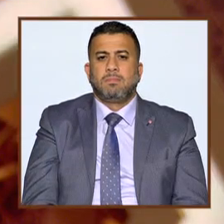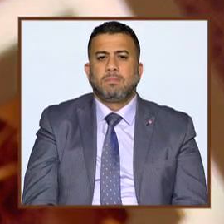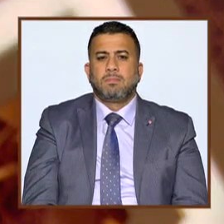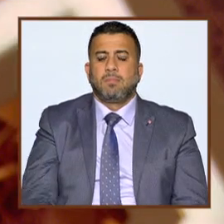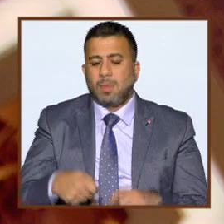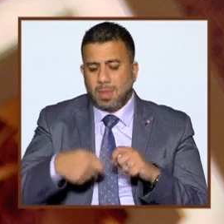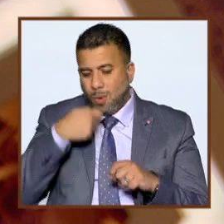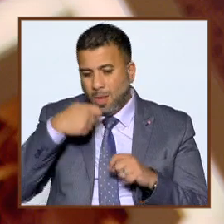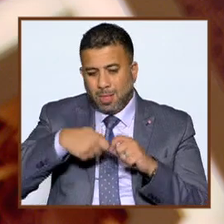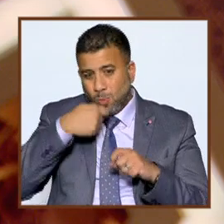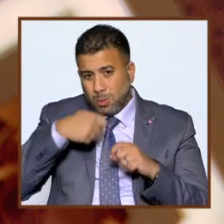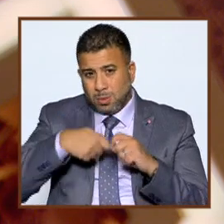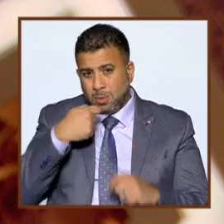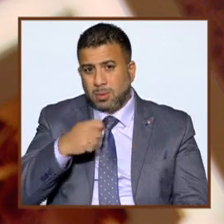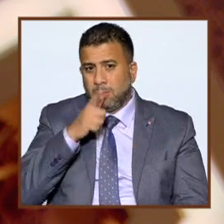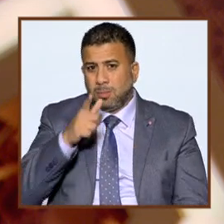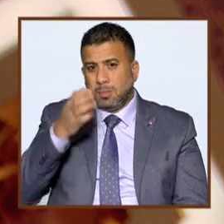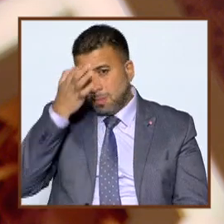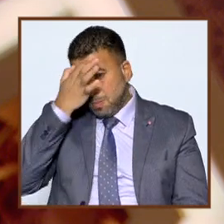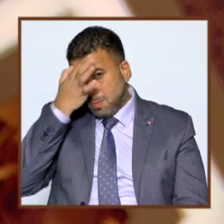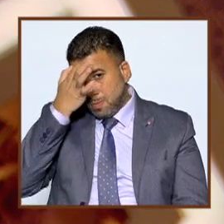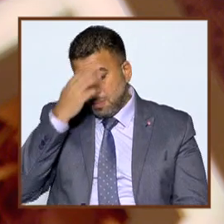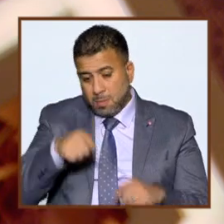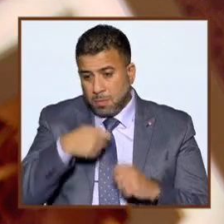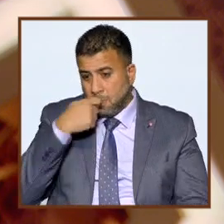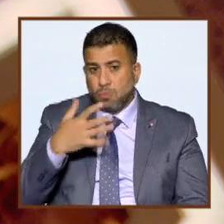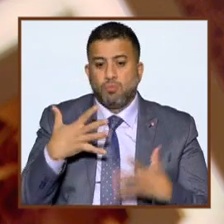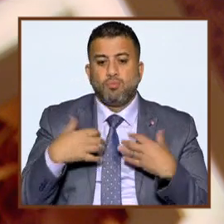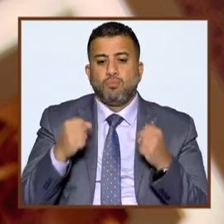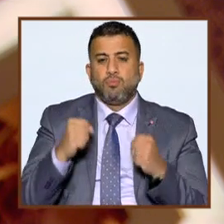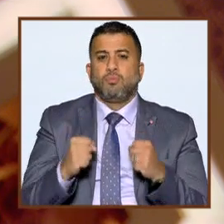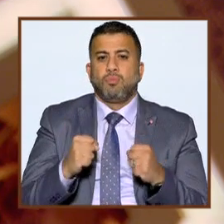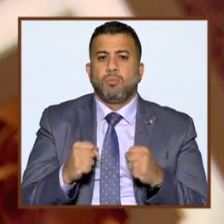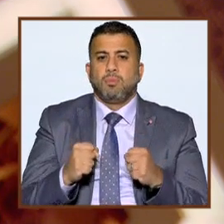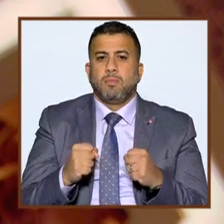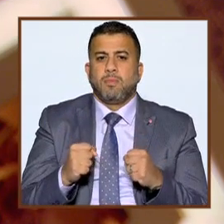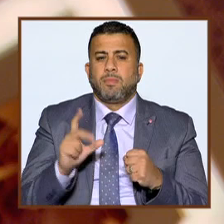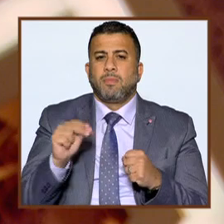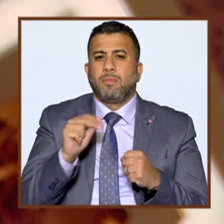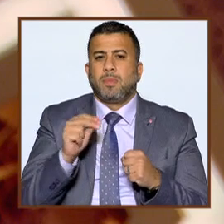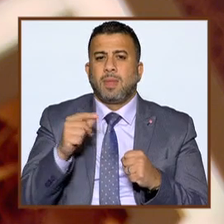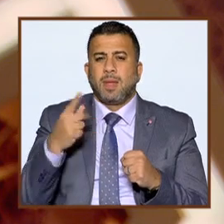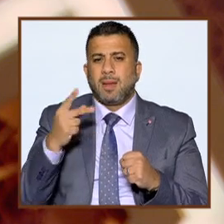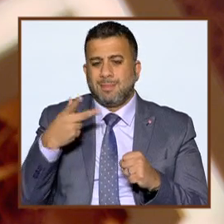دواء عندي مريض شفى منه كاين إبرة تعملها أي. وهي مصنوعة